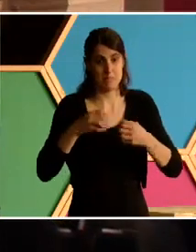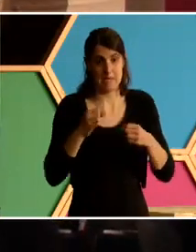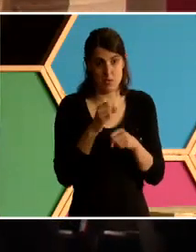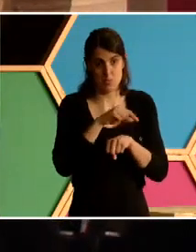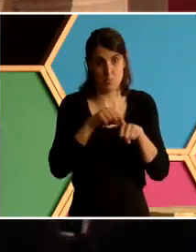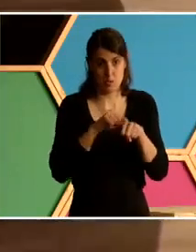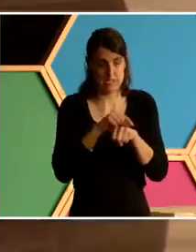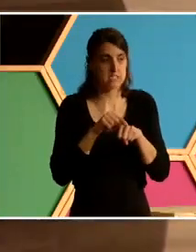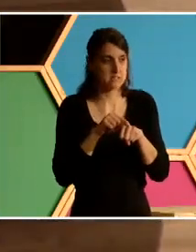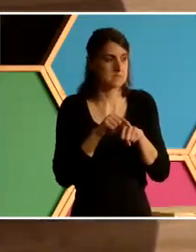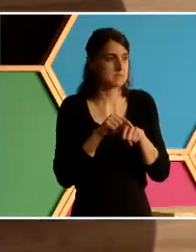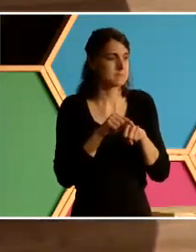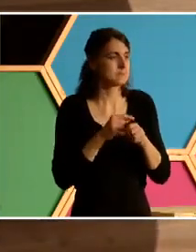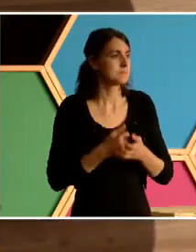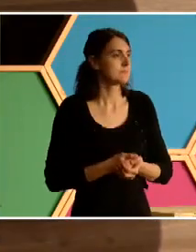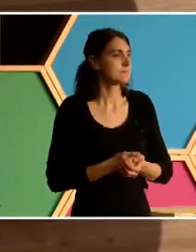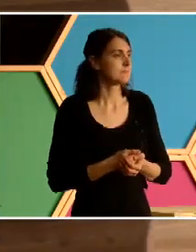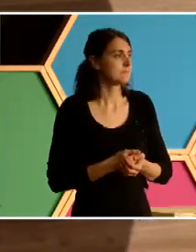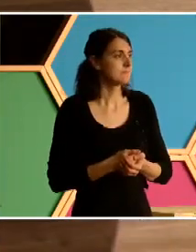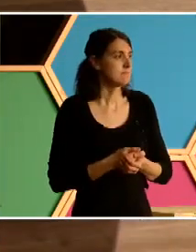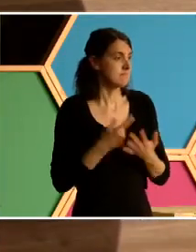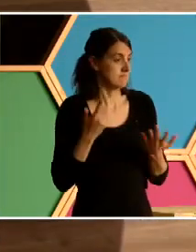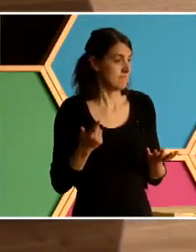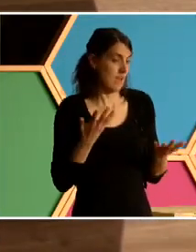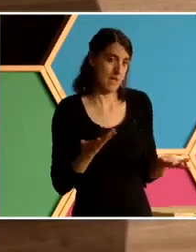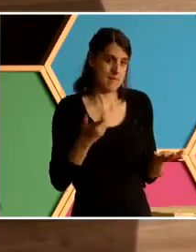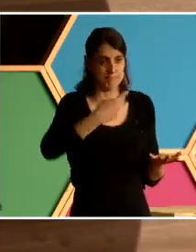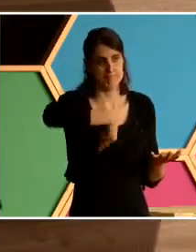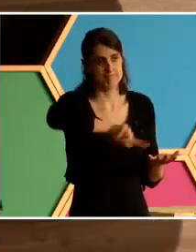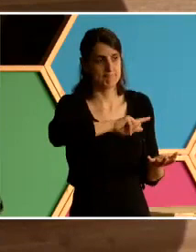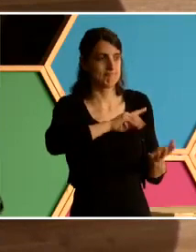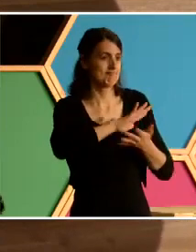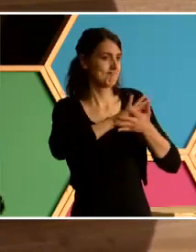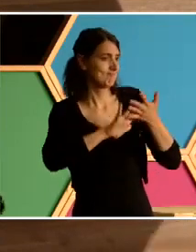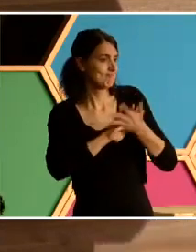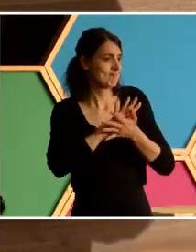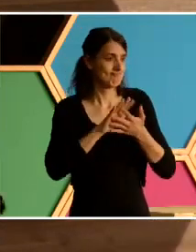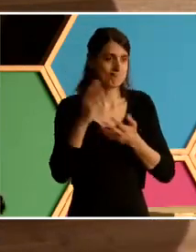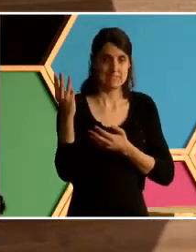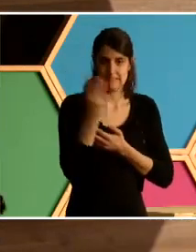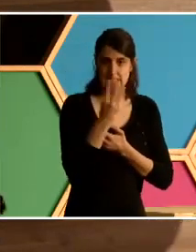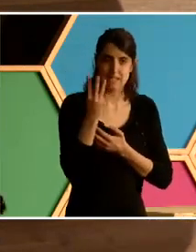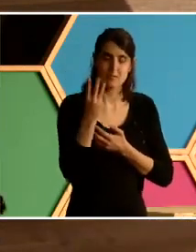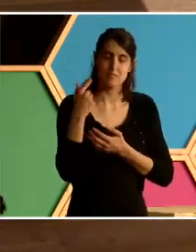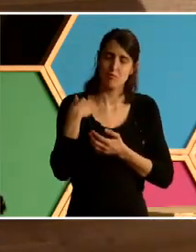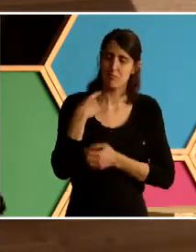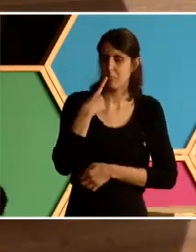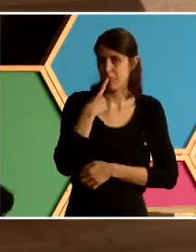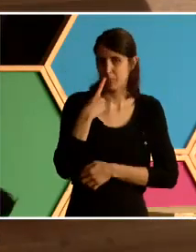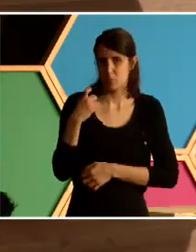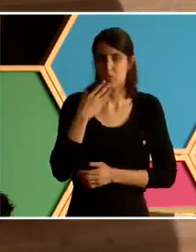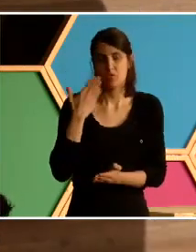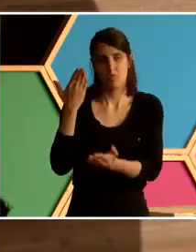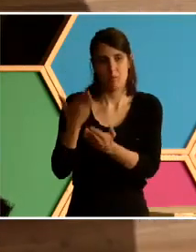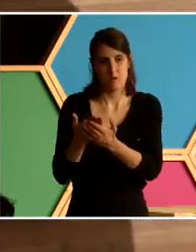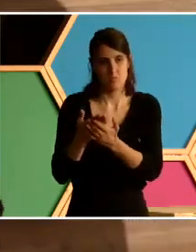l'agenda. Llavors, per començar amb aquesta conversa, volia demanar-li a l'Arcadi, no centrant-nos tant en